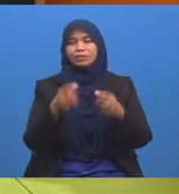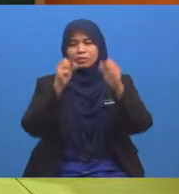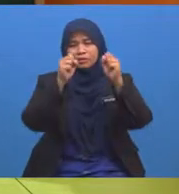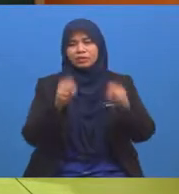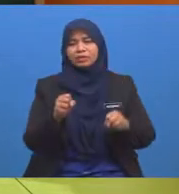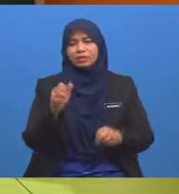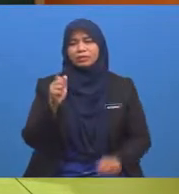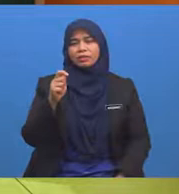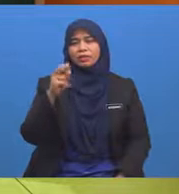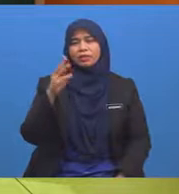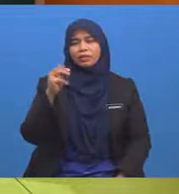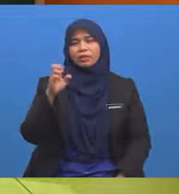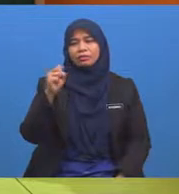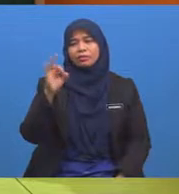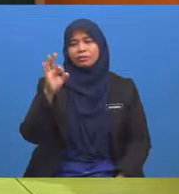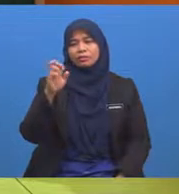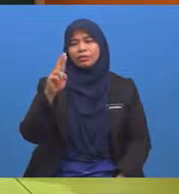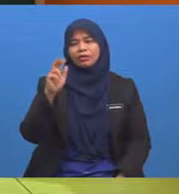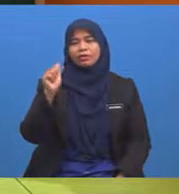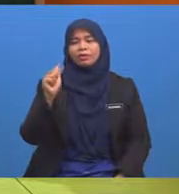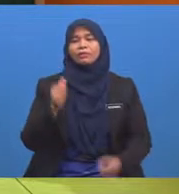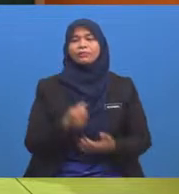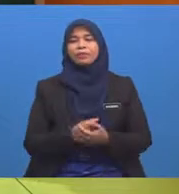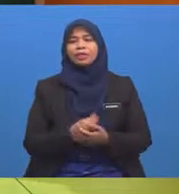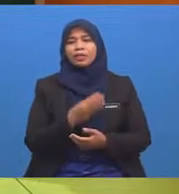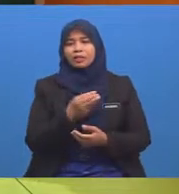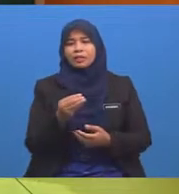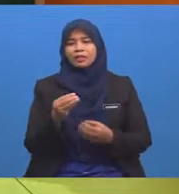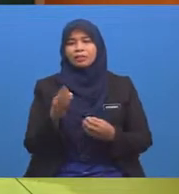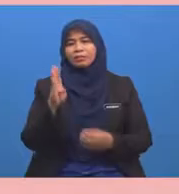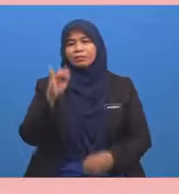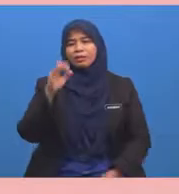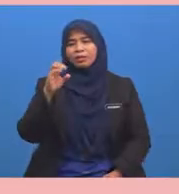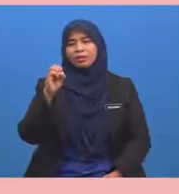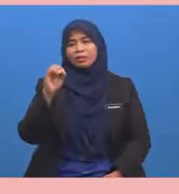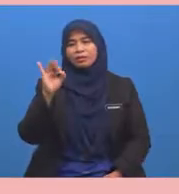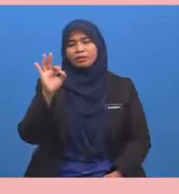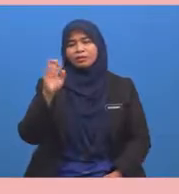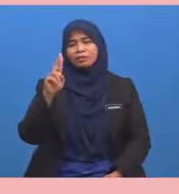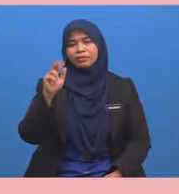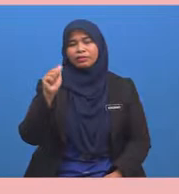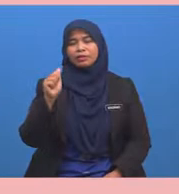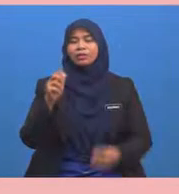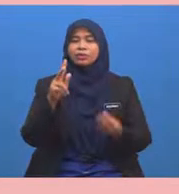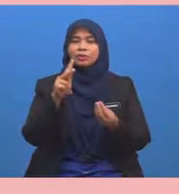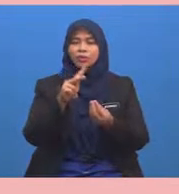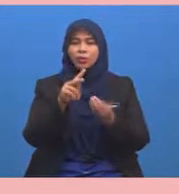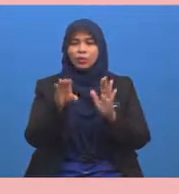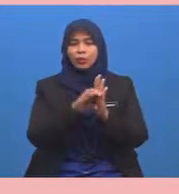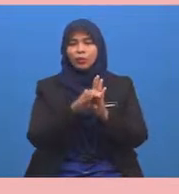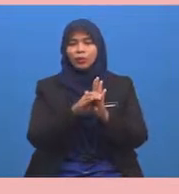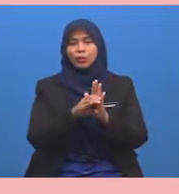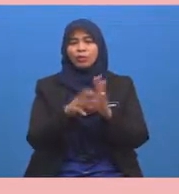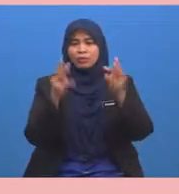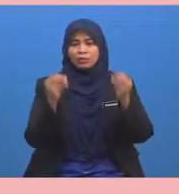atmosfera, hidrosfera, litosfera dan biosfera. Contohnya, manusia